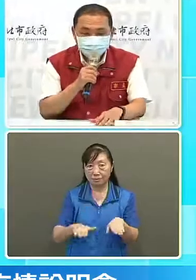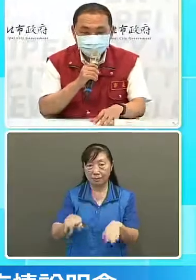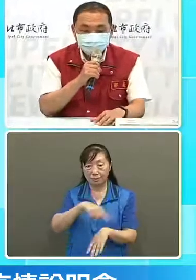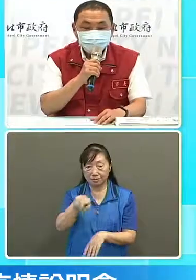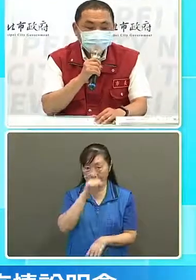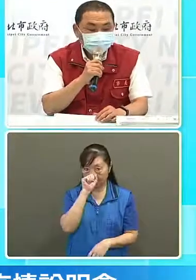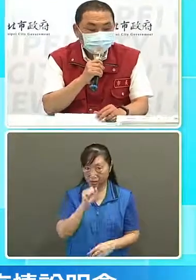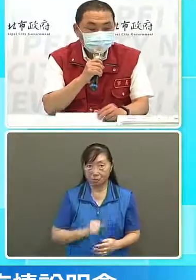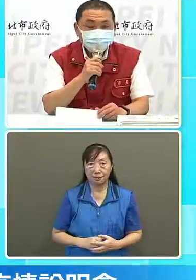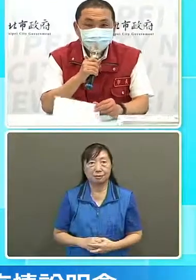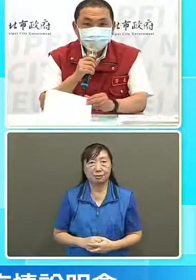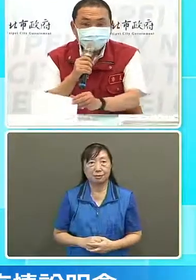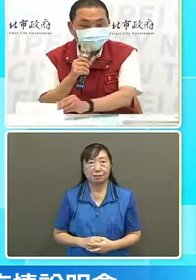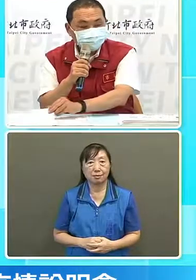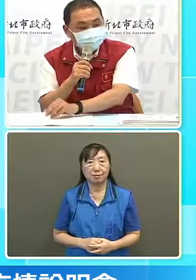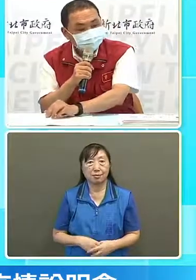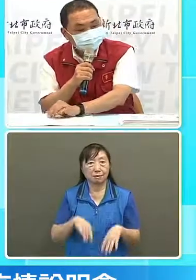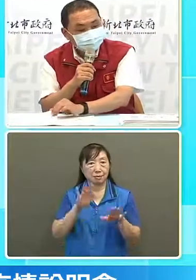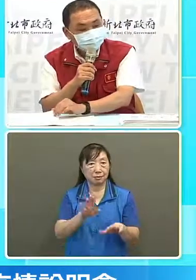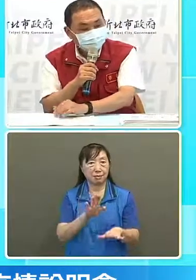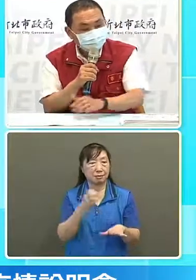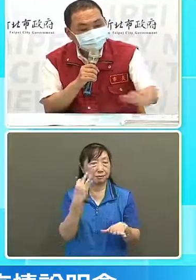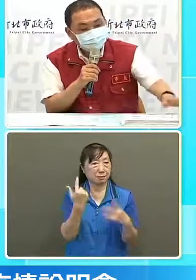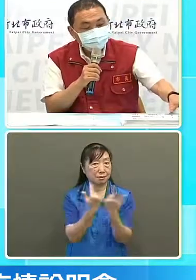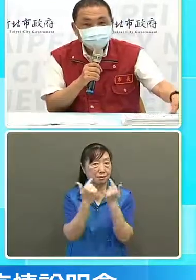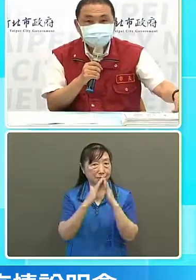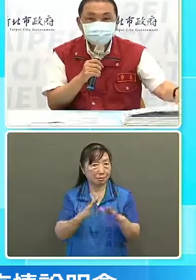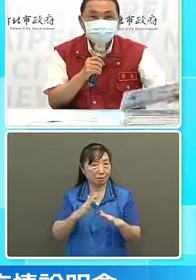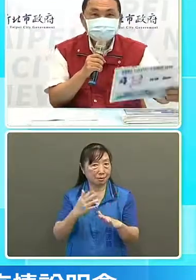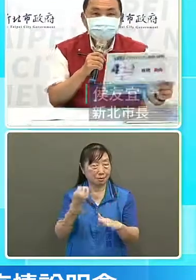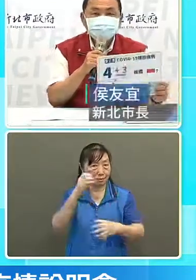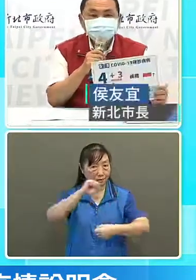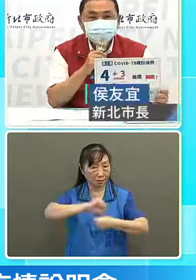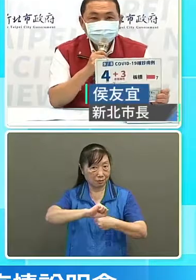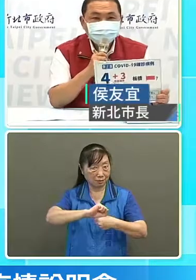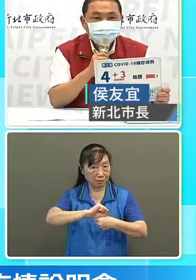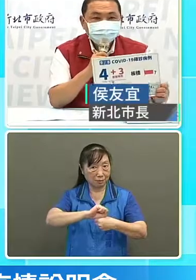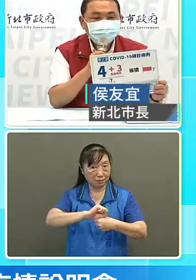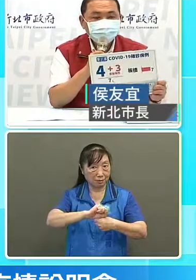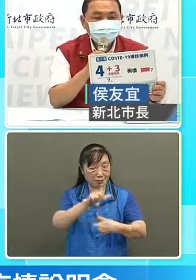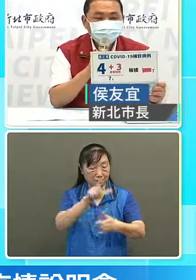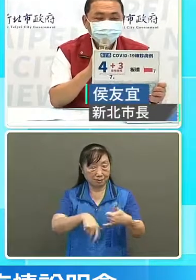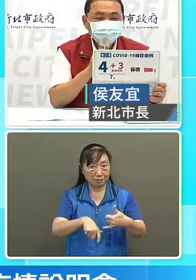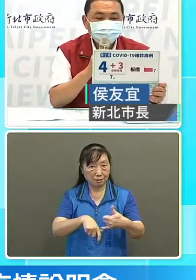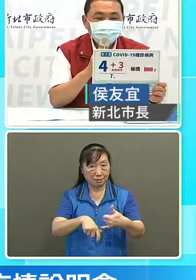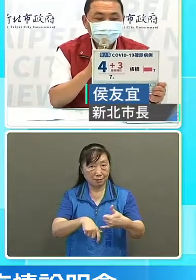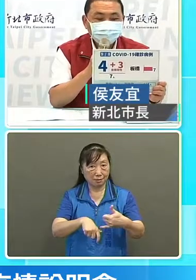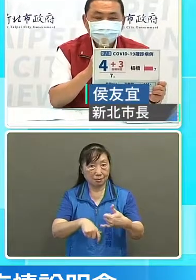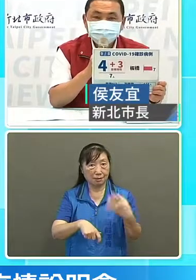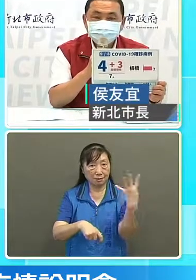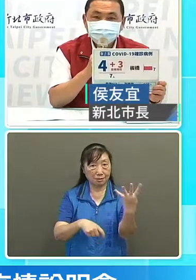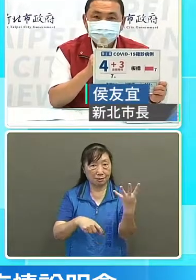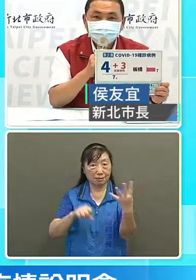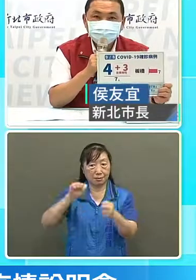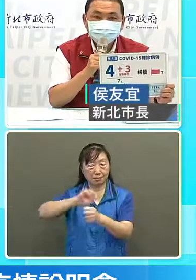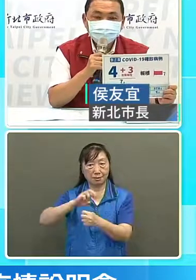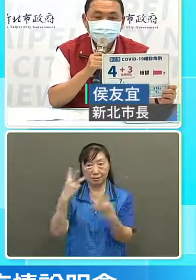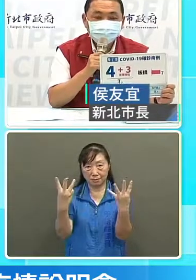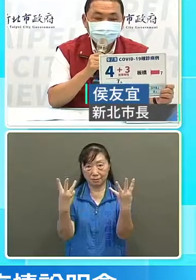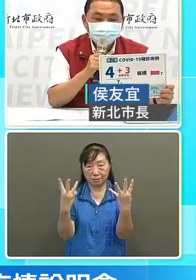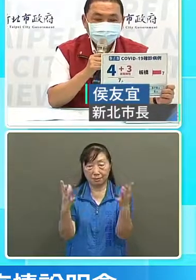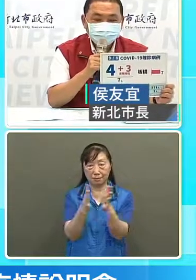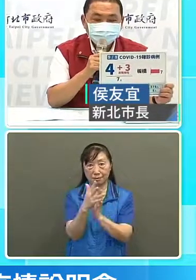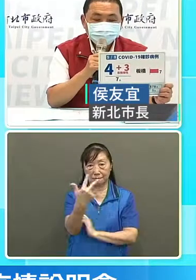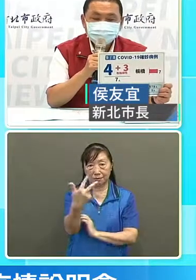好。今天新北市的新增确诊个案是4+3，总共有